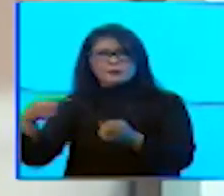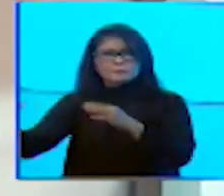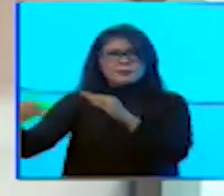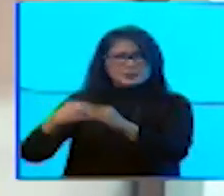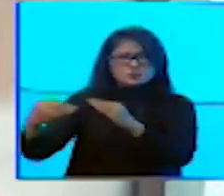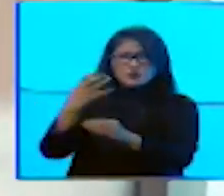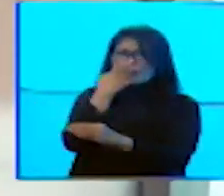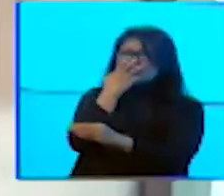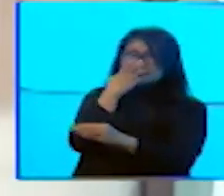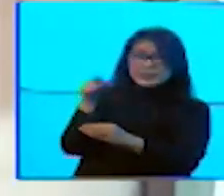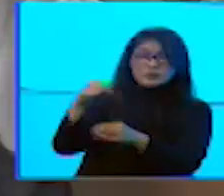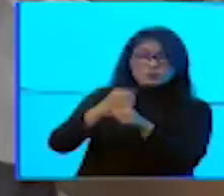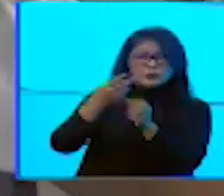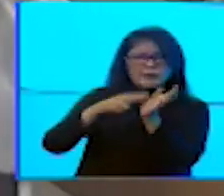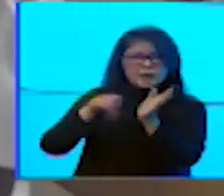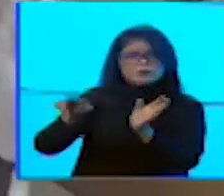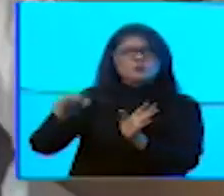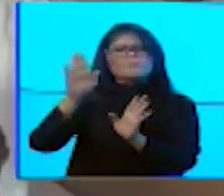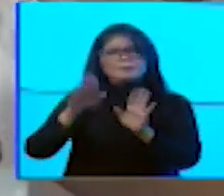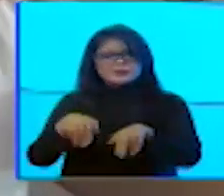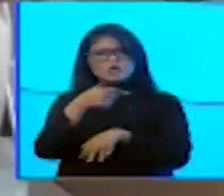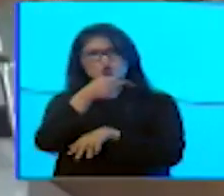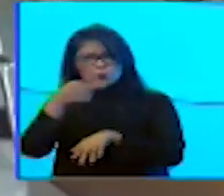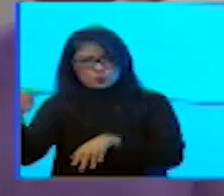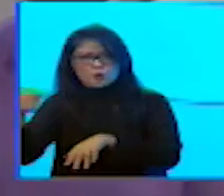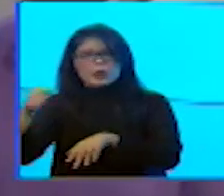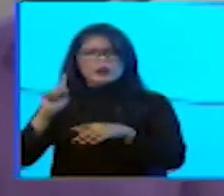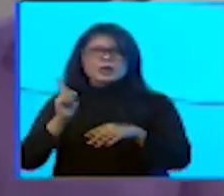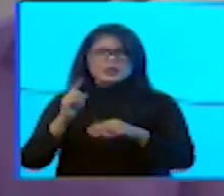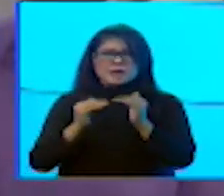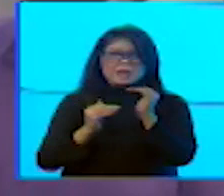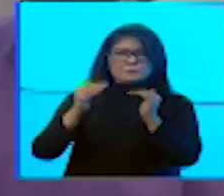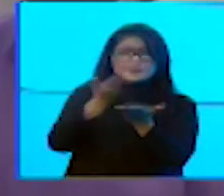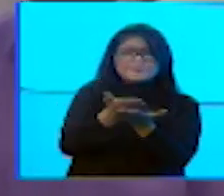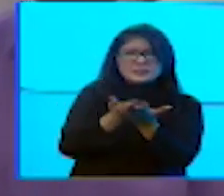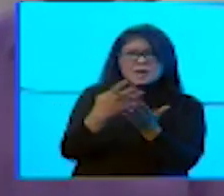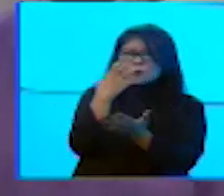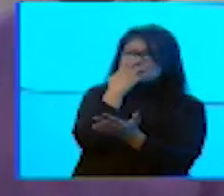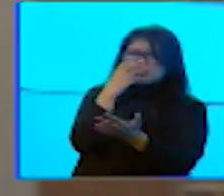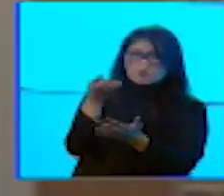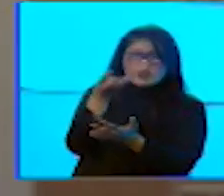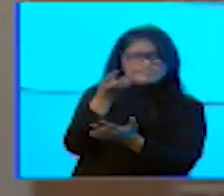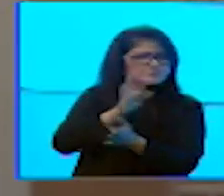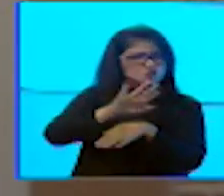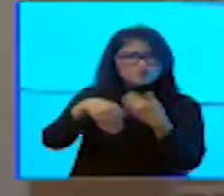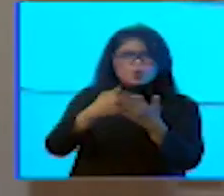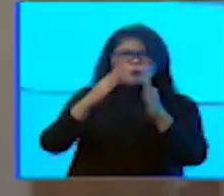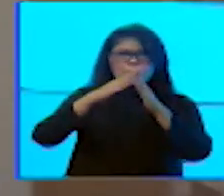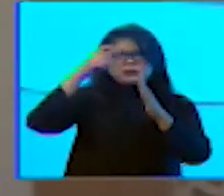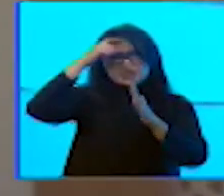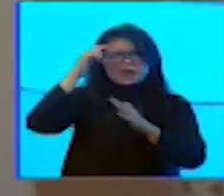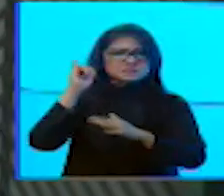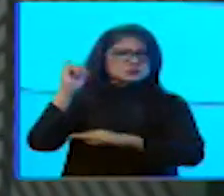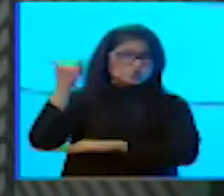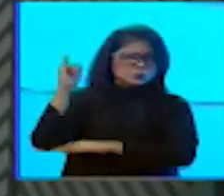oksigen dari pihak agen penyuplai berkurang akibat tingginya permintaan oksigen di hampir semua rumah sakit di Jawa Tengah dan Daerah